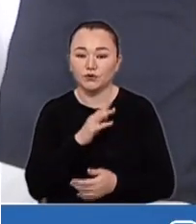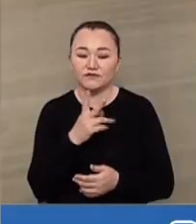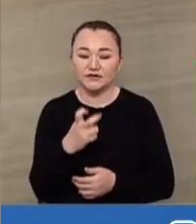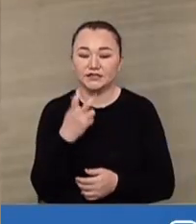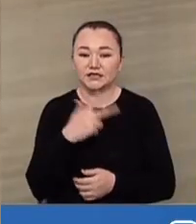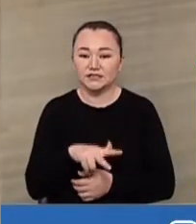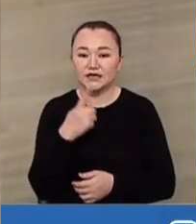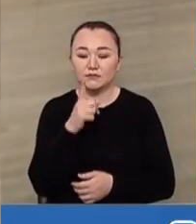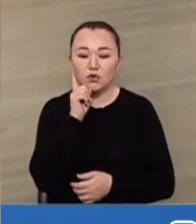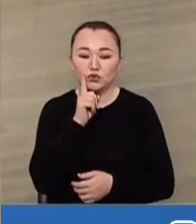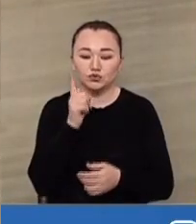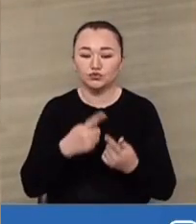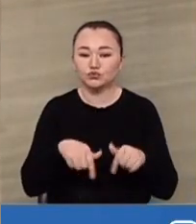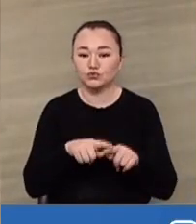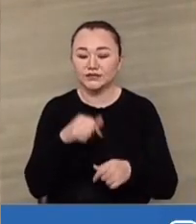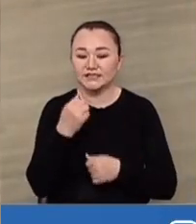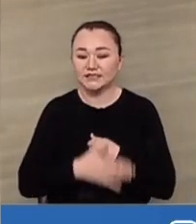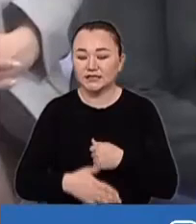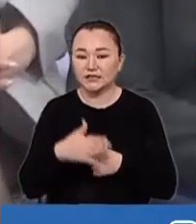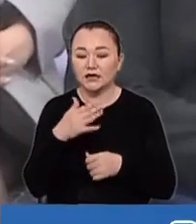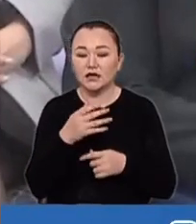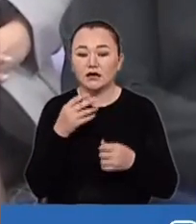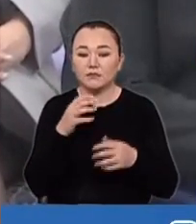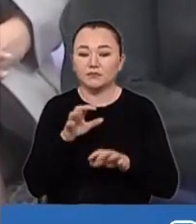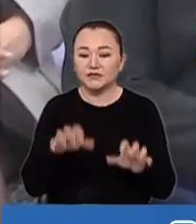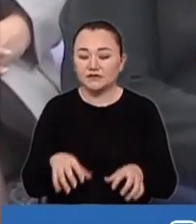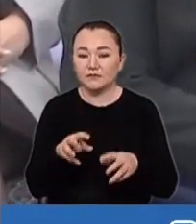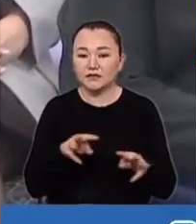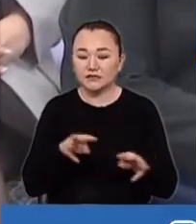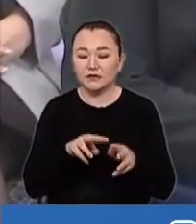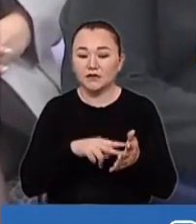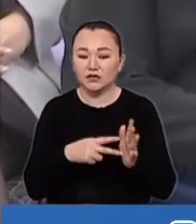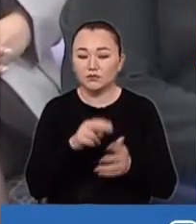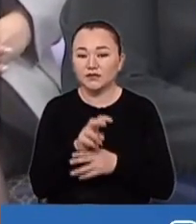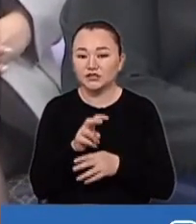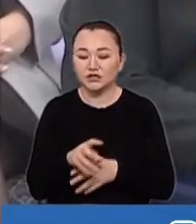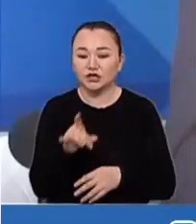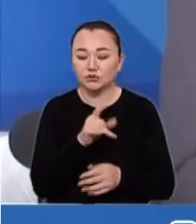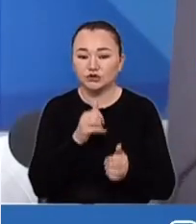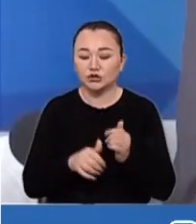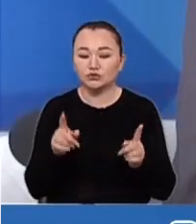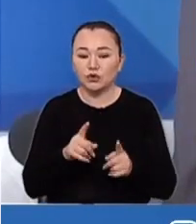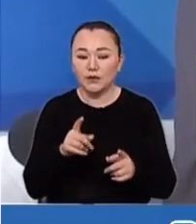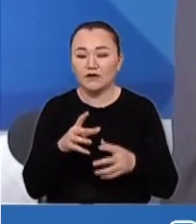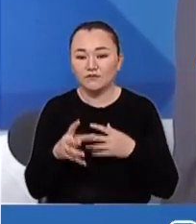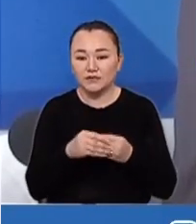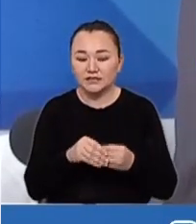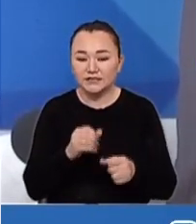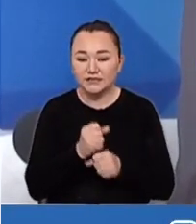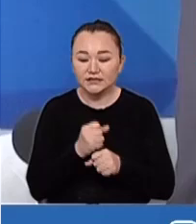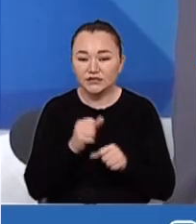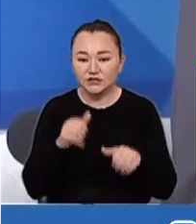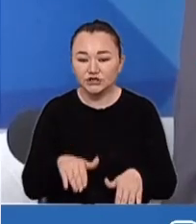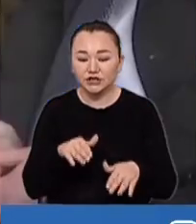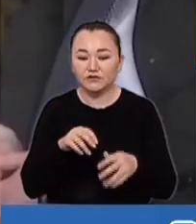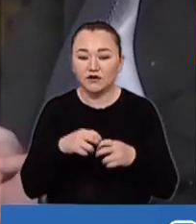231 молодежные ресурсный центр представители Министерства планирует посещать их в регионах чаще чтобы содействовать в решении